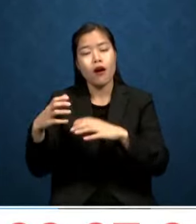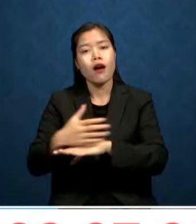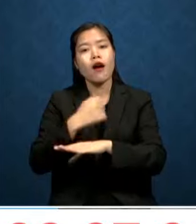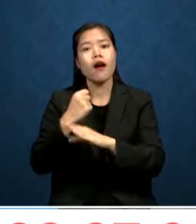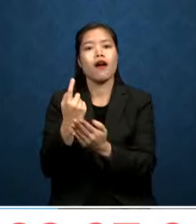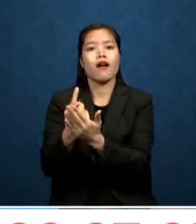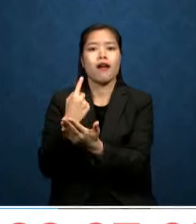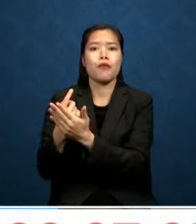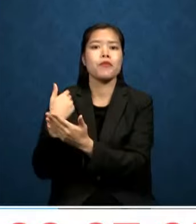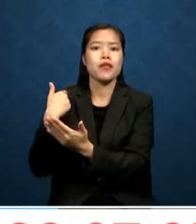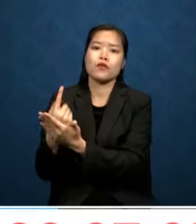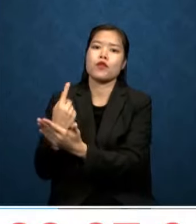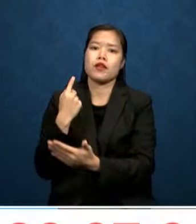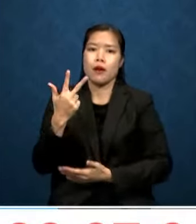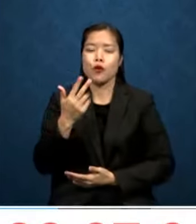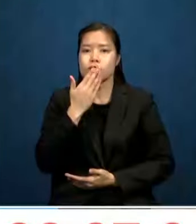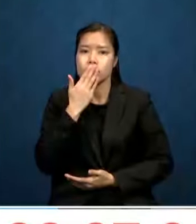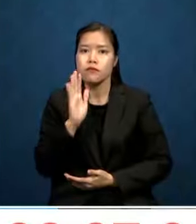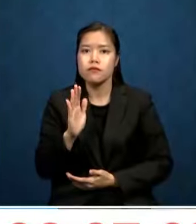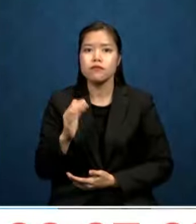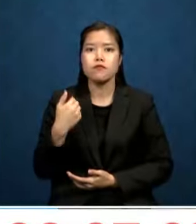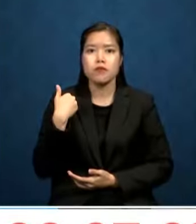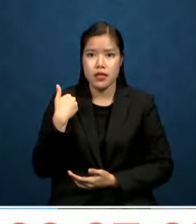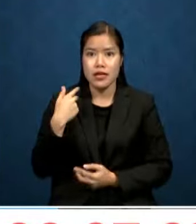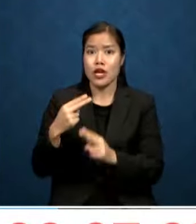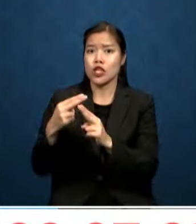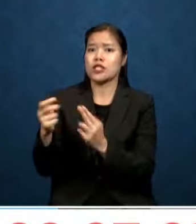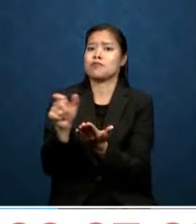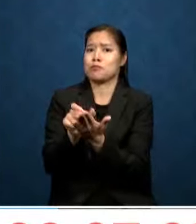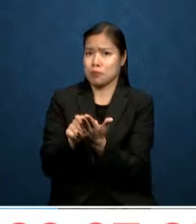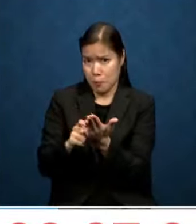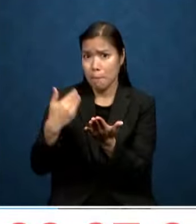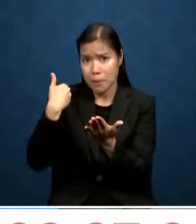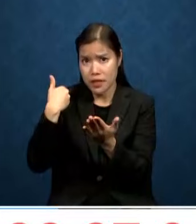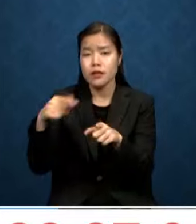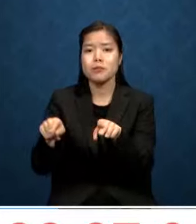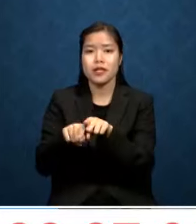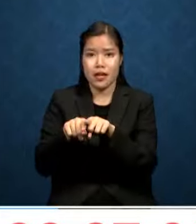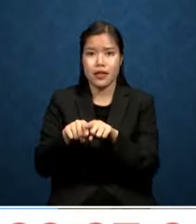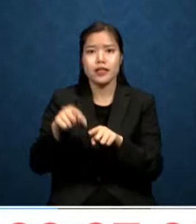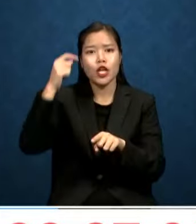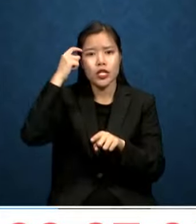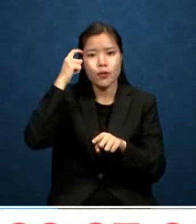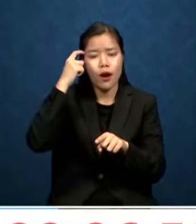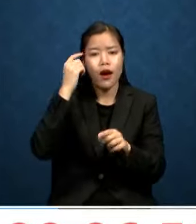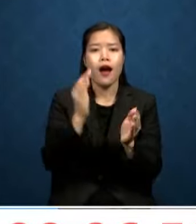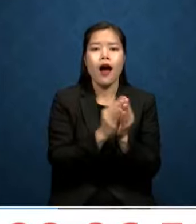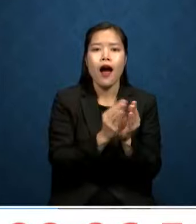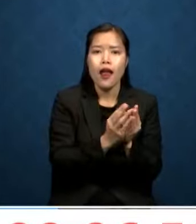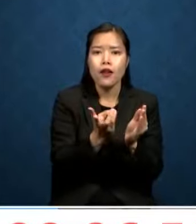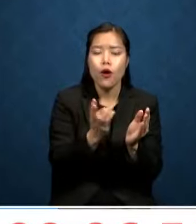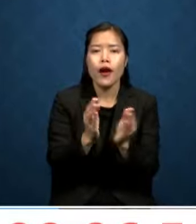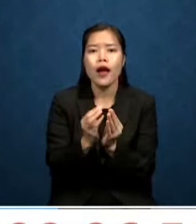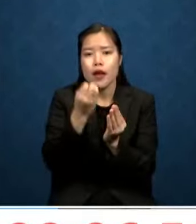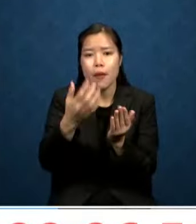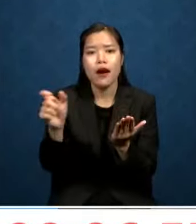แทนถึง3คนนะครับในกรรมการร่วมตรงนี้ผมคิดว่ามันมีการฟังของทุกเสียงแล้วก็สวเองก็ควรจะฟังทุกเ